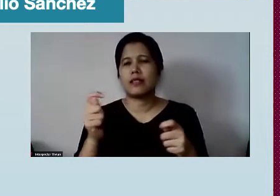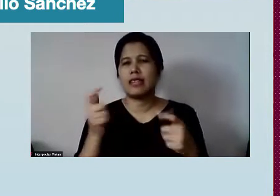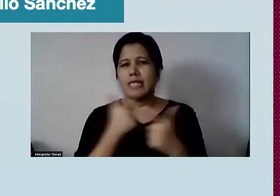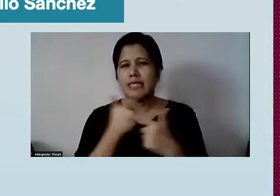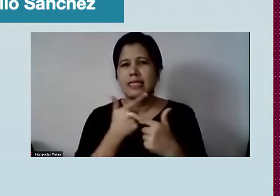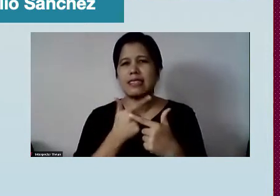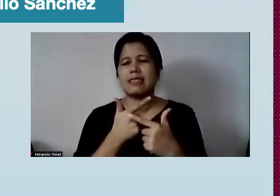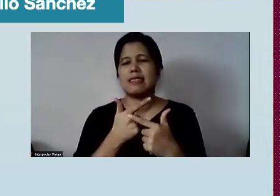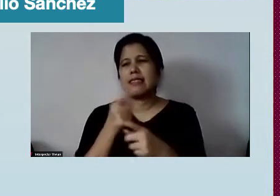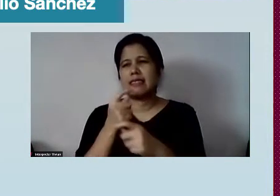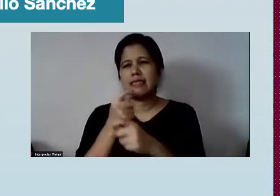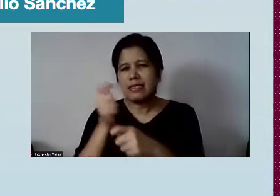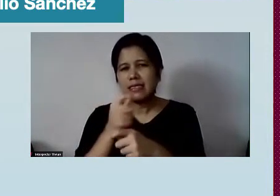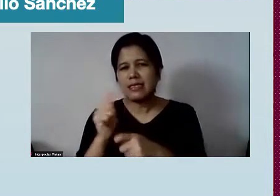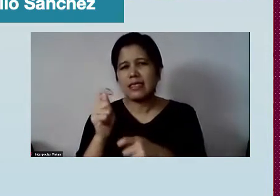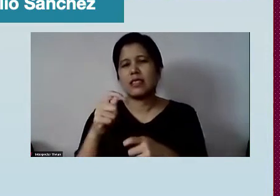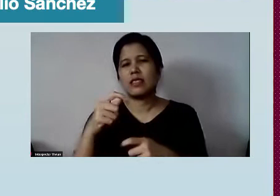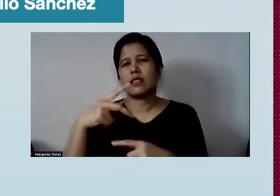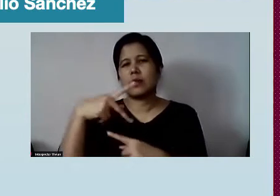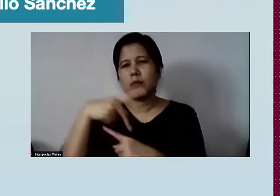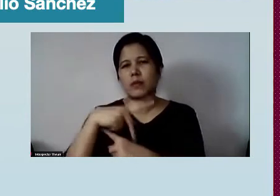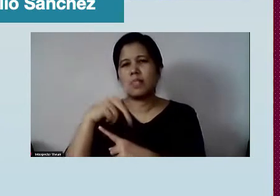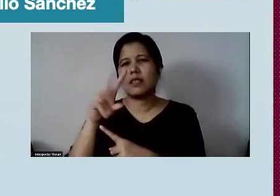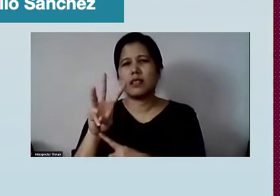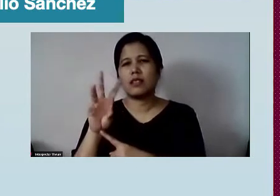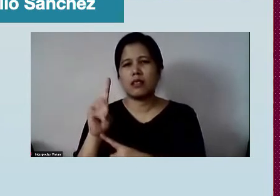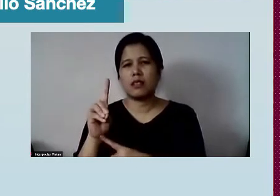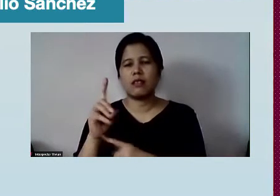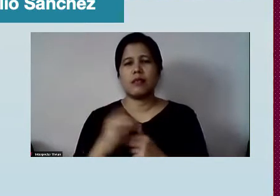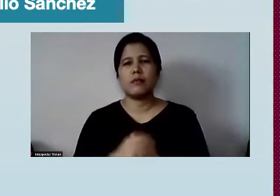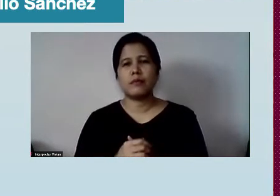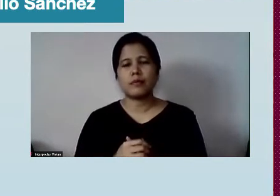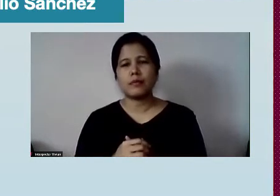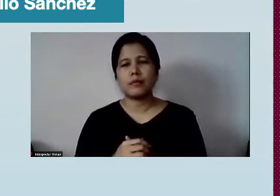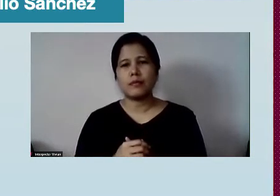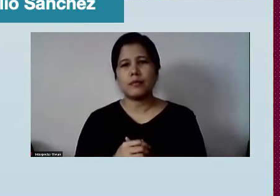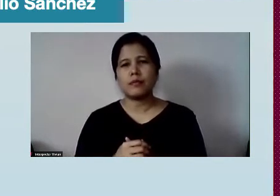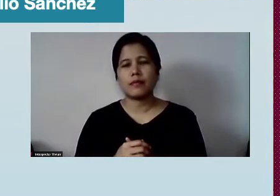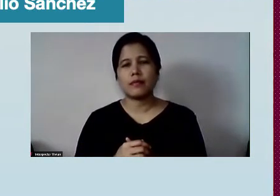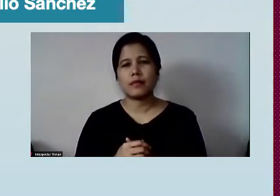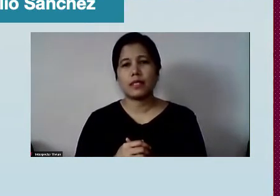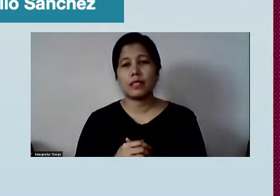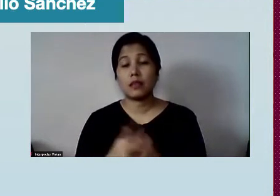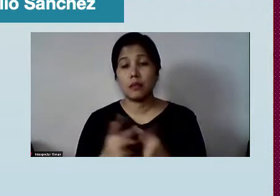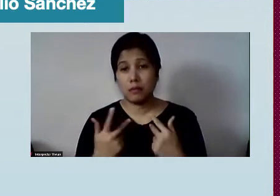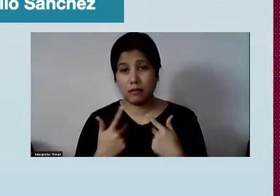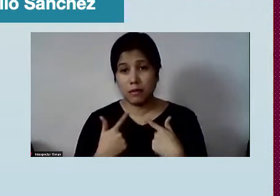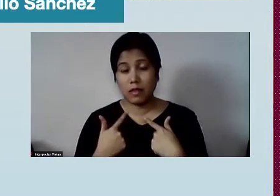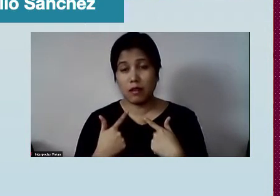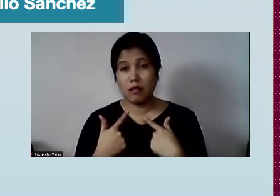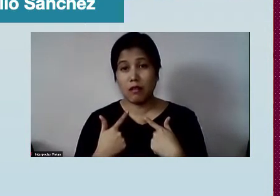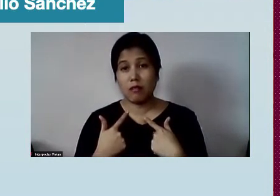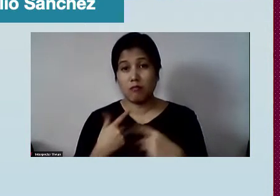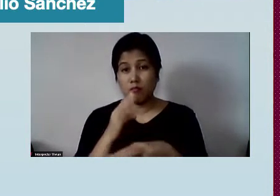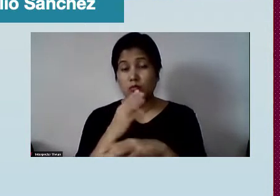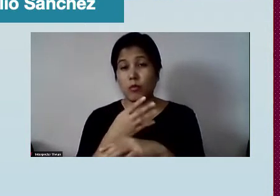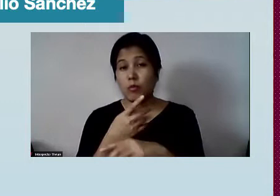na panlalait sa mga taong may kapansanan. Ano? Yan, yung mga bullying, isa na